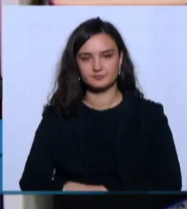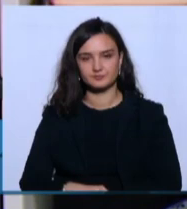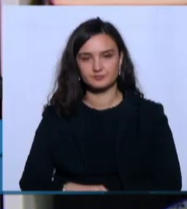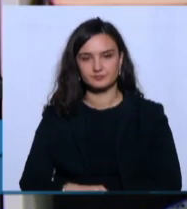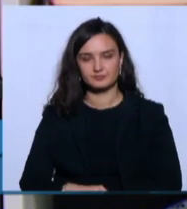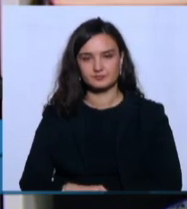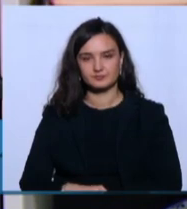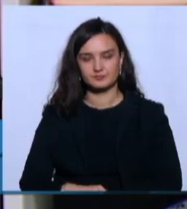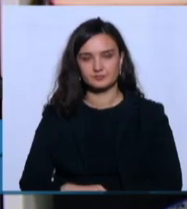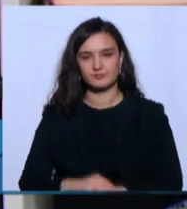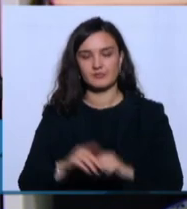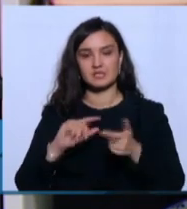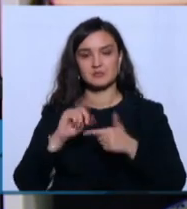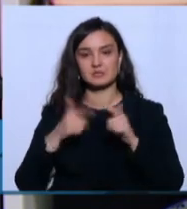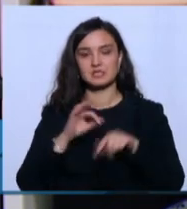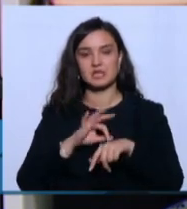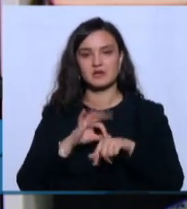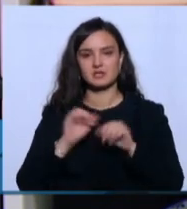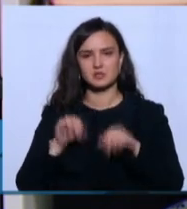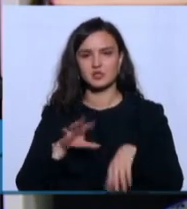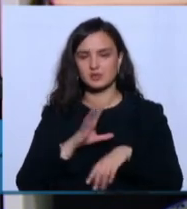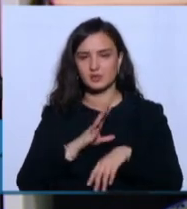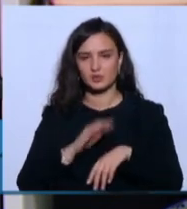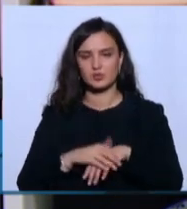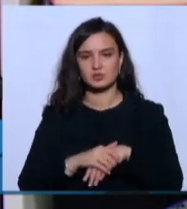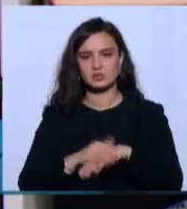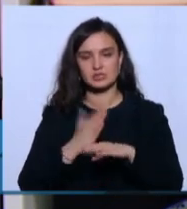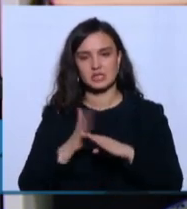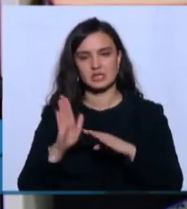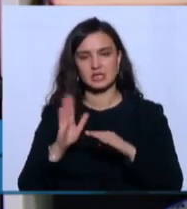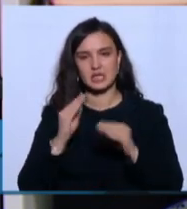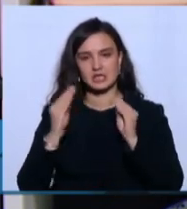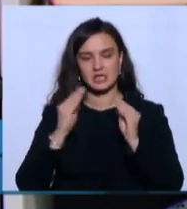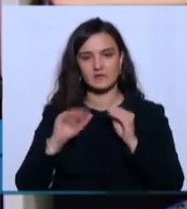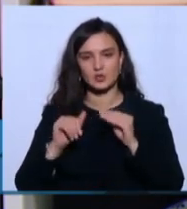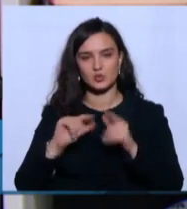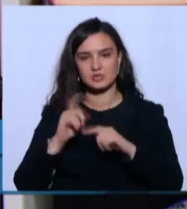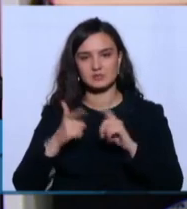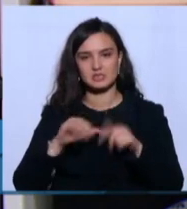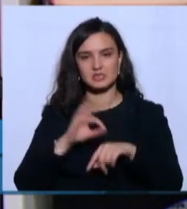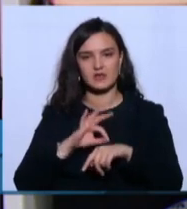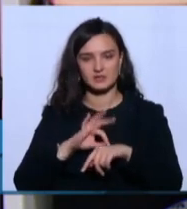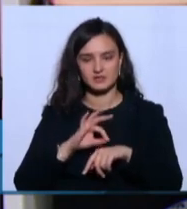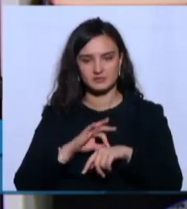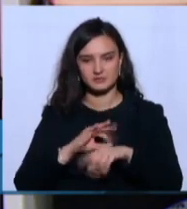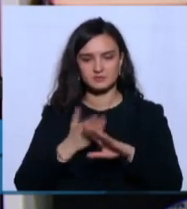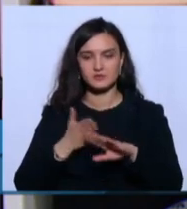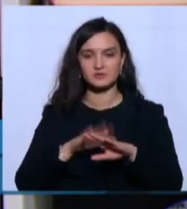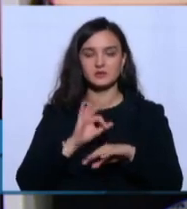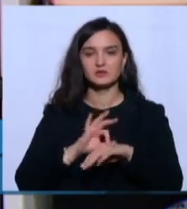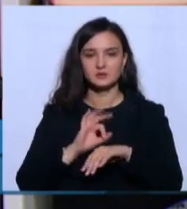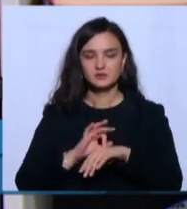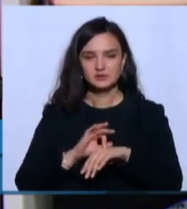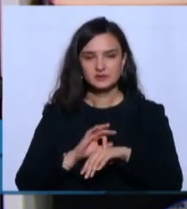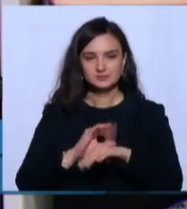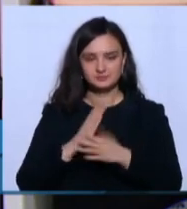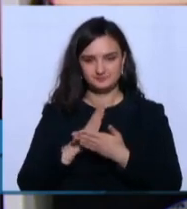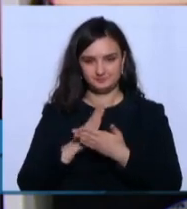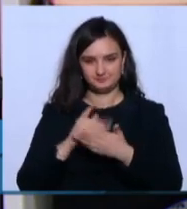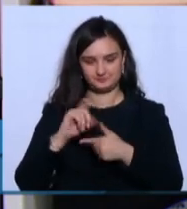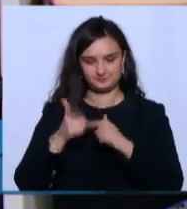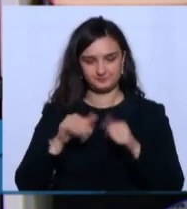ეს კომპლექსი მთის დაავადება შეიძლება იყოს, ცალკე განიხილავენ როგორც მთის დაავადებას, წვავე დაავადებას. არსებობს